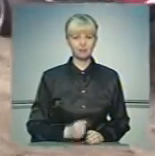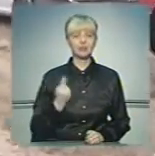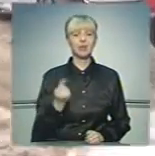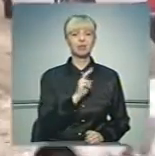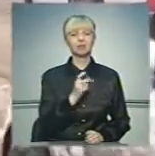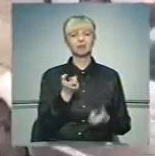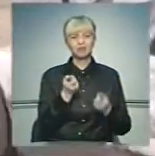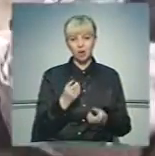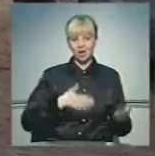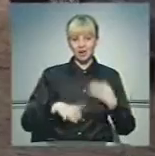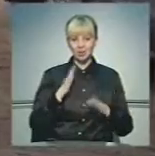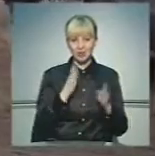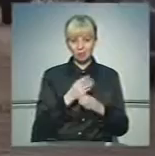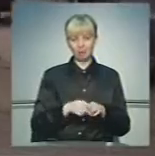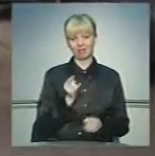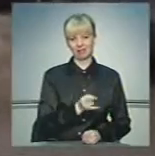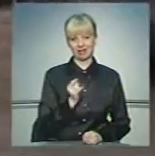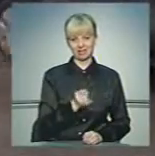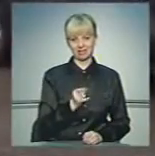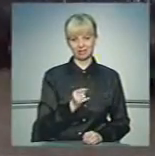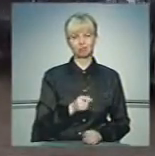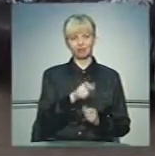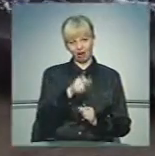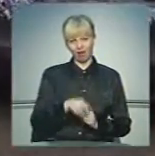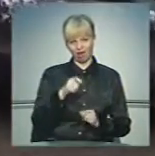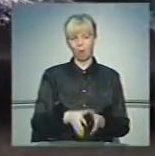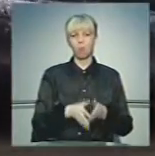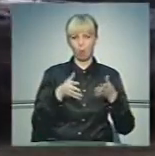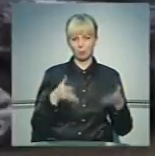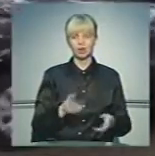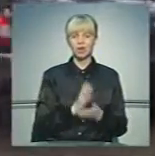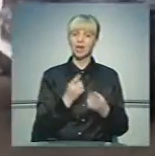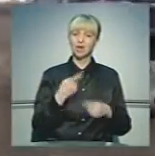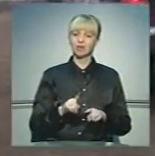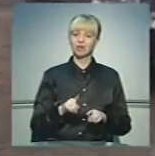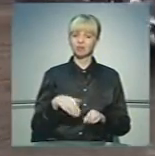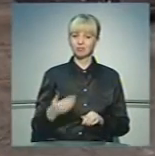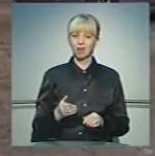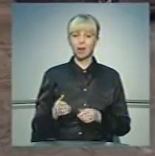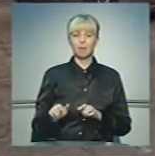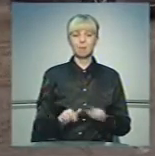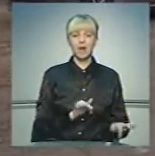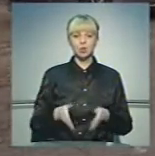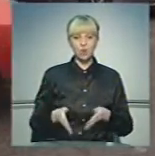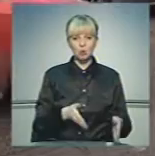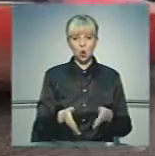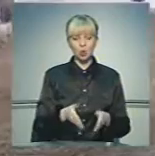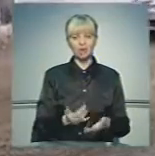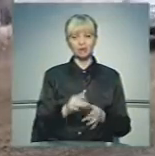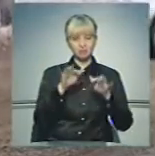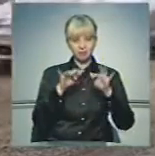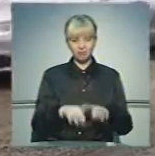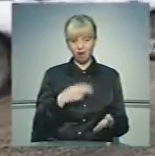хто хоч трішки радіють негоді – таксисти. Кажуть, клієнтів побільшало. Втім, є й інший бік медалі – пересуватися дорогами, які вкриті